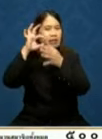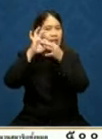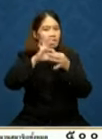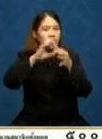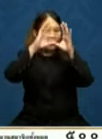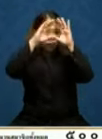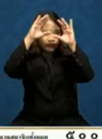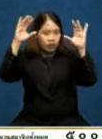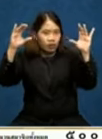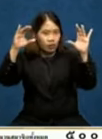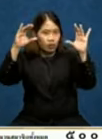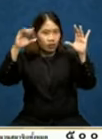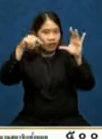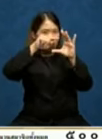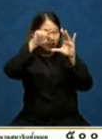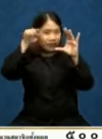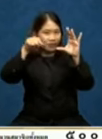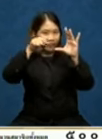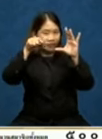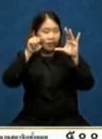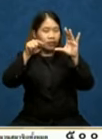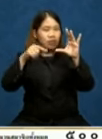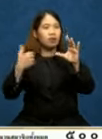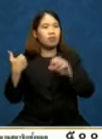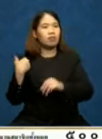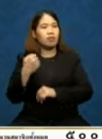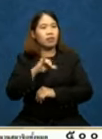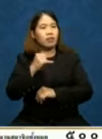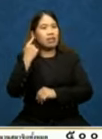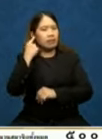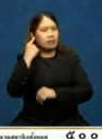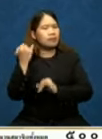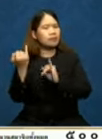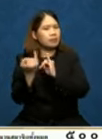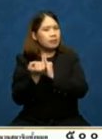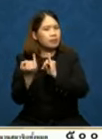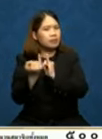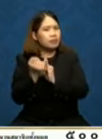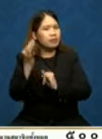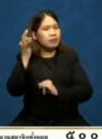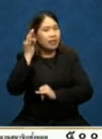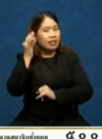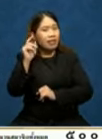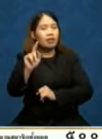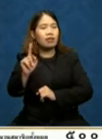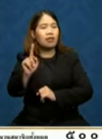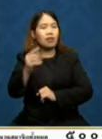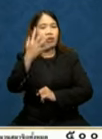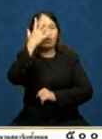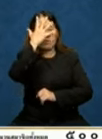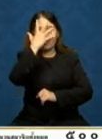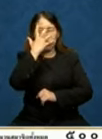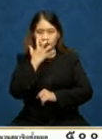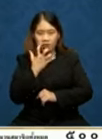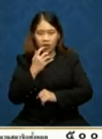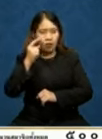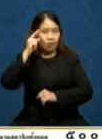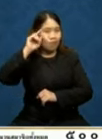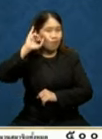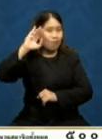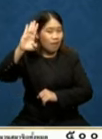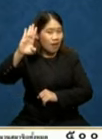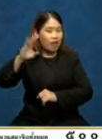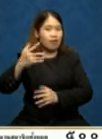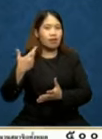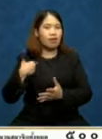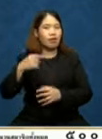าโรคที่หลายท่านคงคุ้นเคยได้ยินชื่อก็คือส่วนใหญ่จะเป็นโรคซึมเศร้าไบโพล่าและจิ